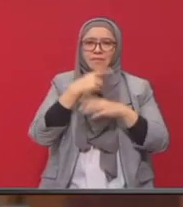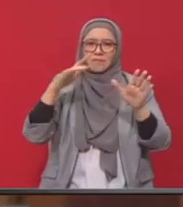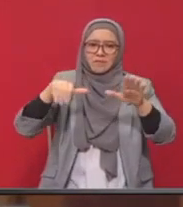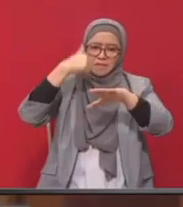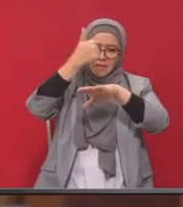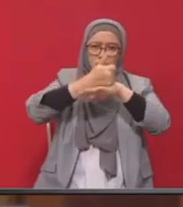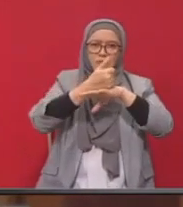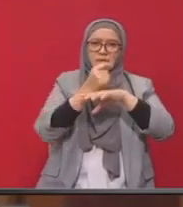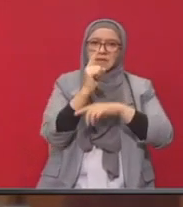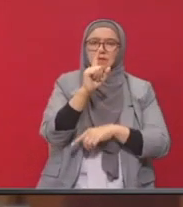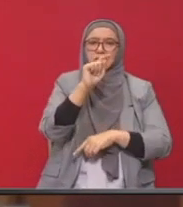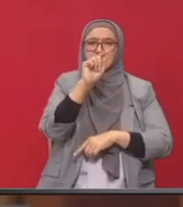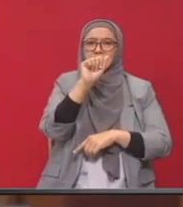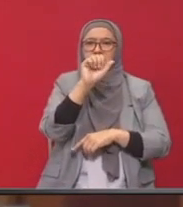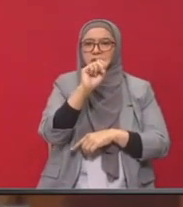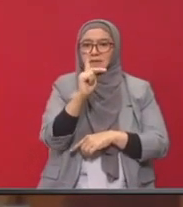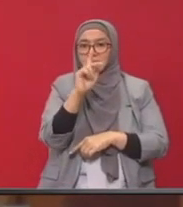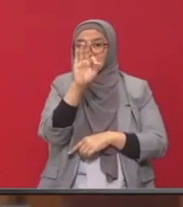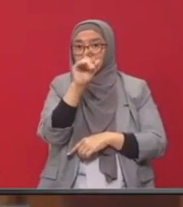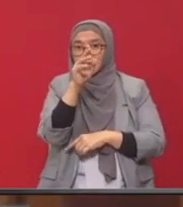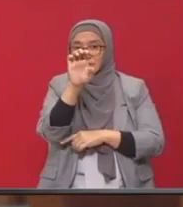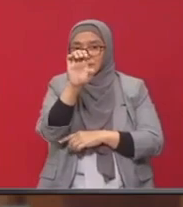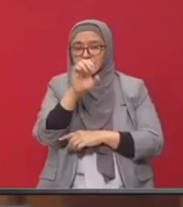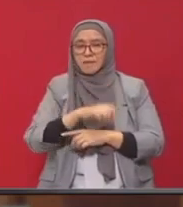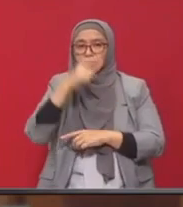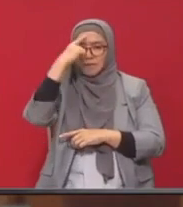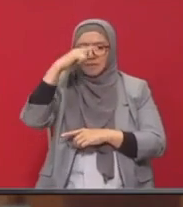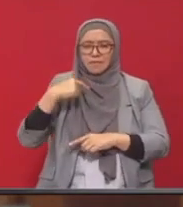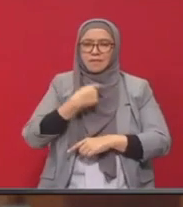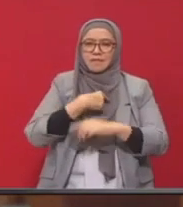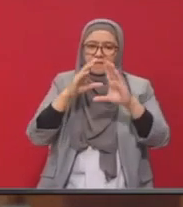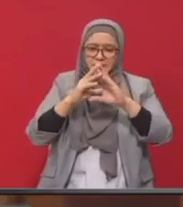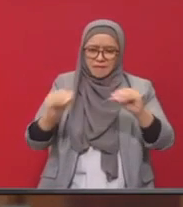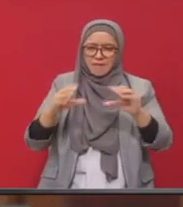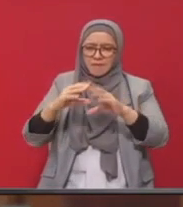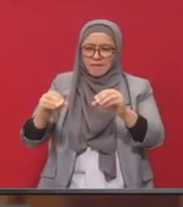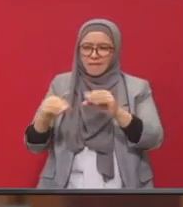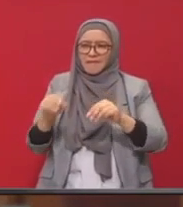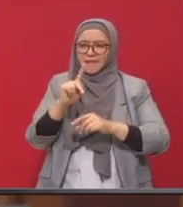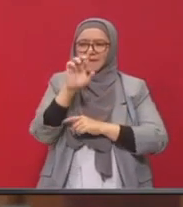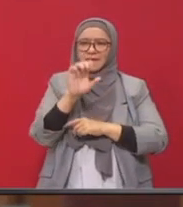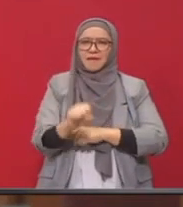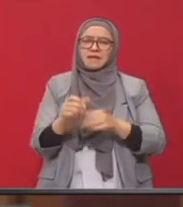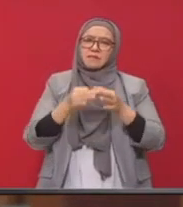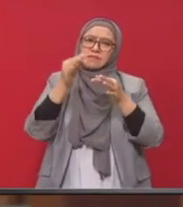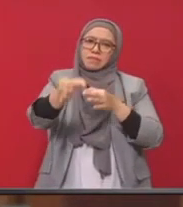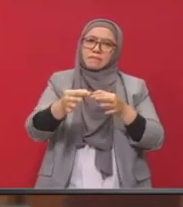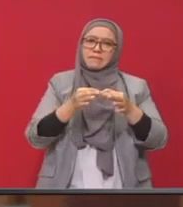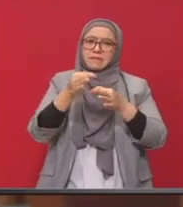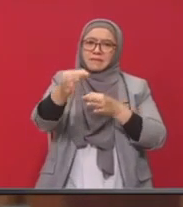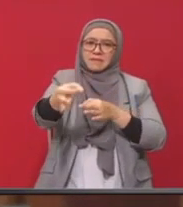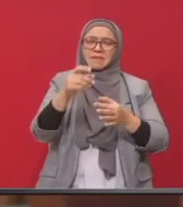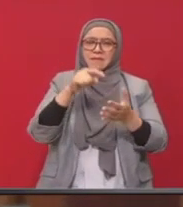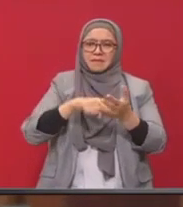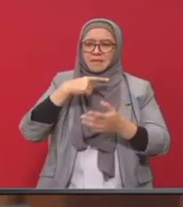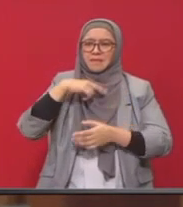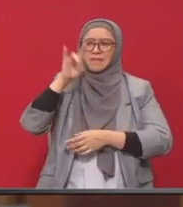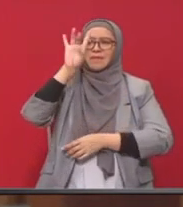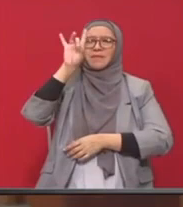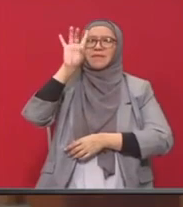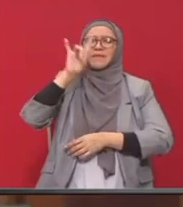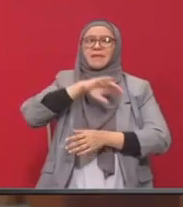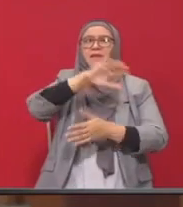menemukan satu pasukan taspos untuk kita menyelesaikan cash yang tertunggak ini dan insya Allah kita jangkauan